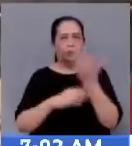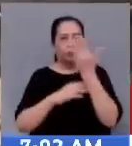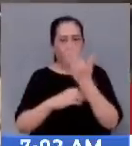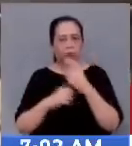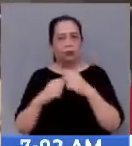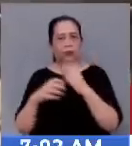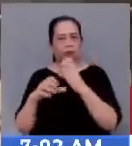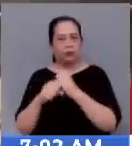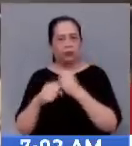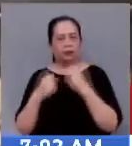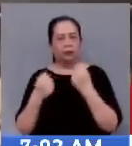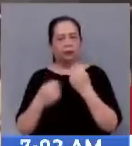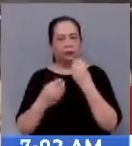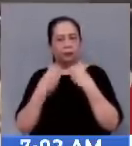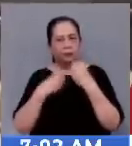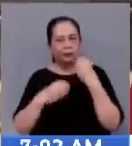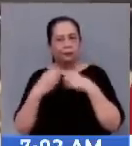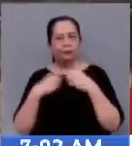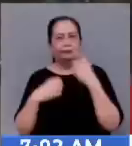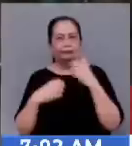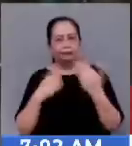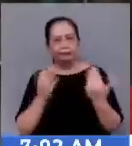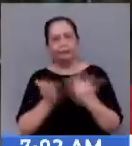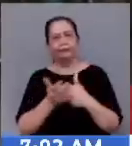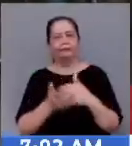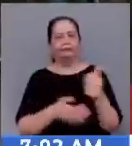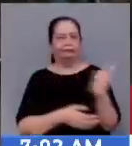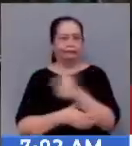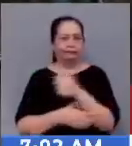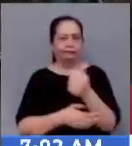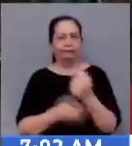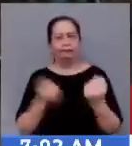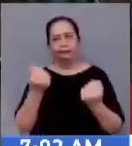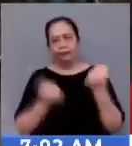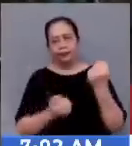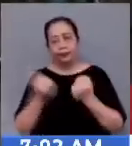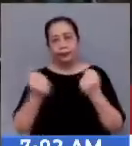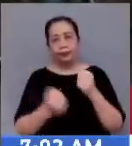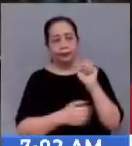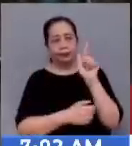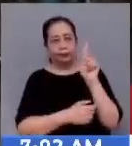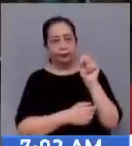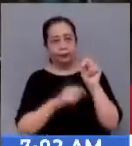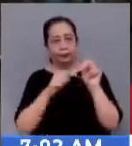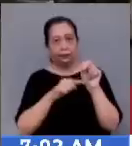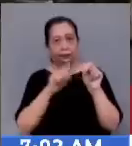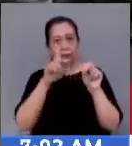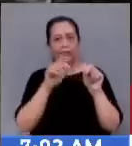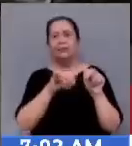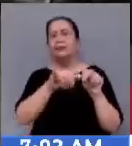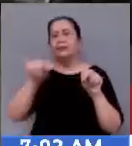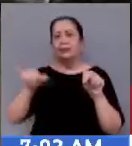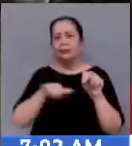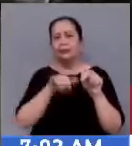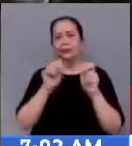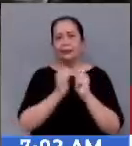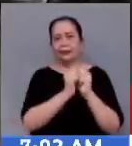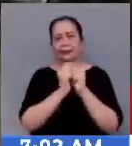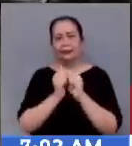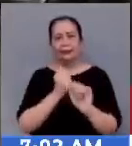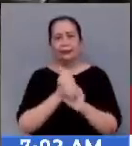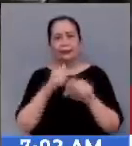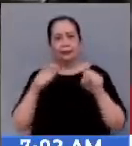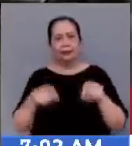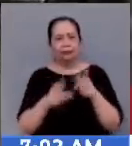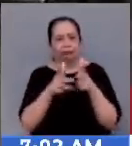lakas para sa panibagong araw ng pamamasada. Bukod kay Alvin, pareho din ang kalagayan ng iba pa niyang kasamahan. Dito na nga sila pumaparada